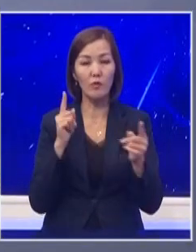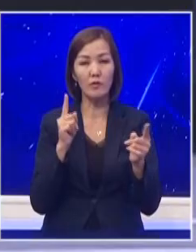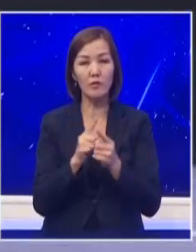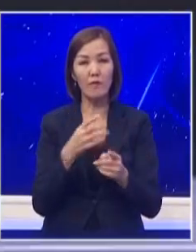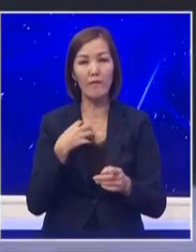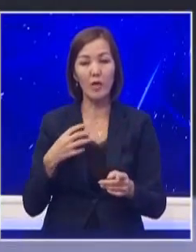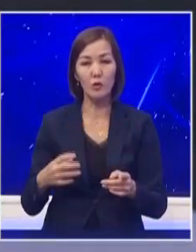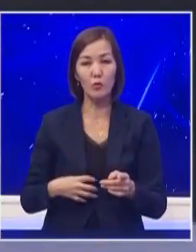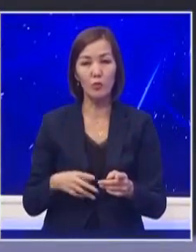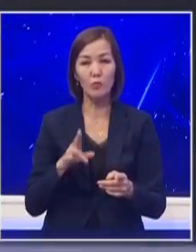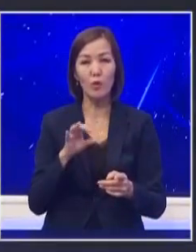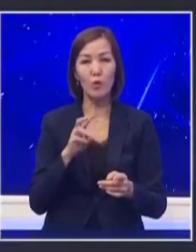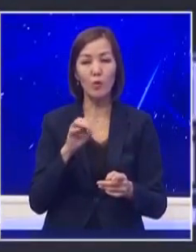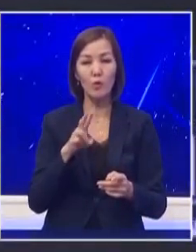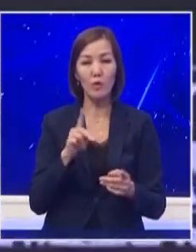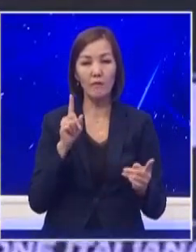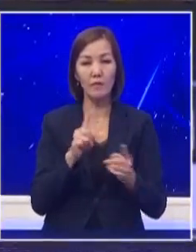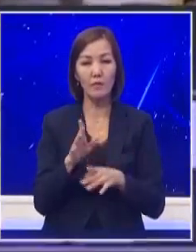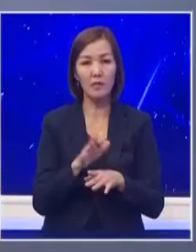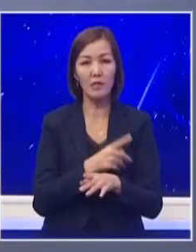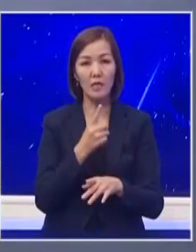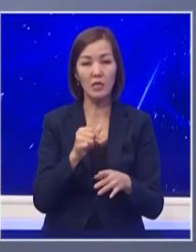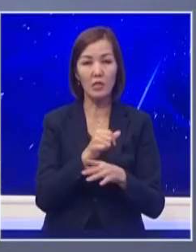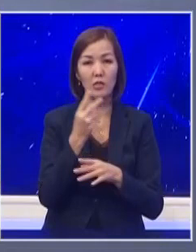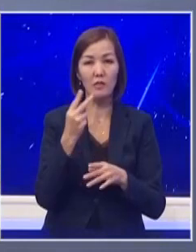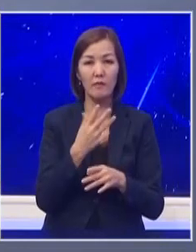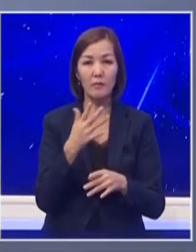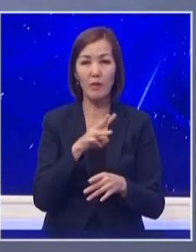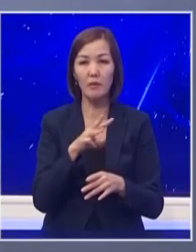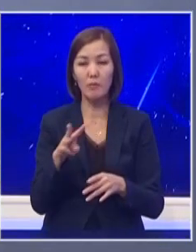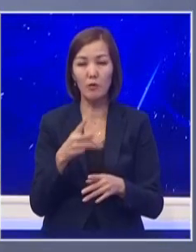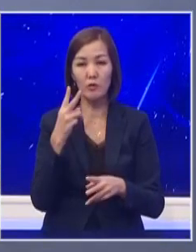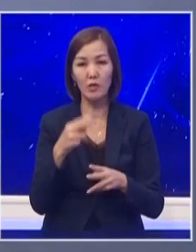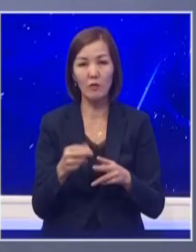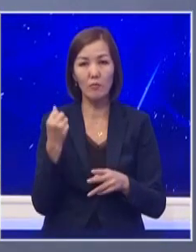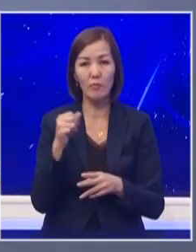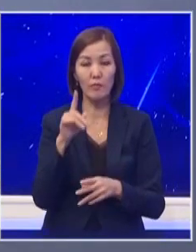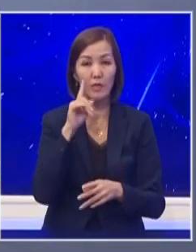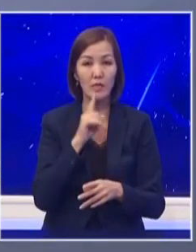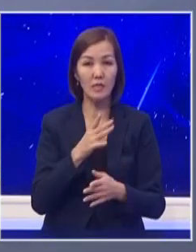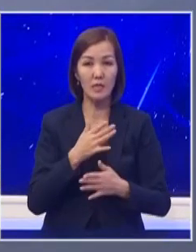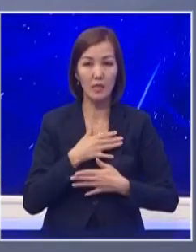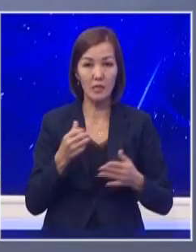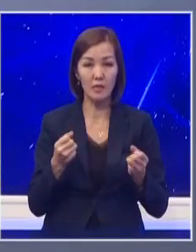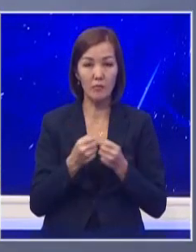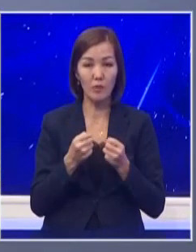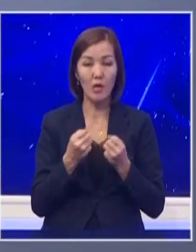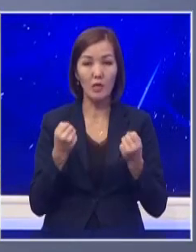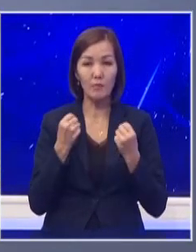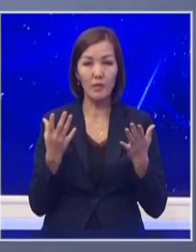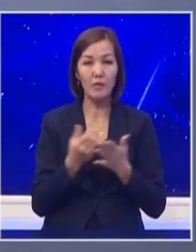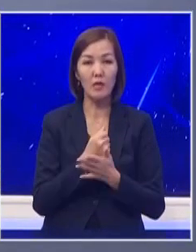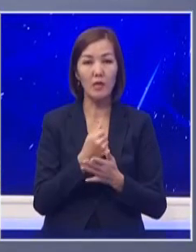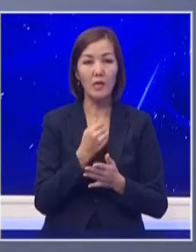с французом корен Теном мута встреча длившаяся 1 час и 25 минут закончилась победой казахстанца со счетом 7-5